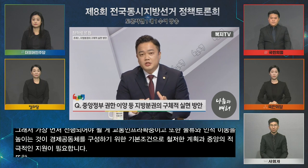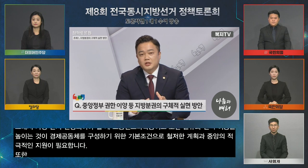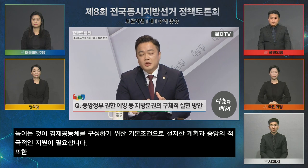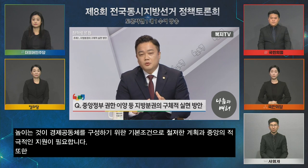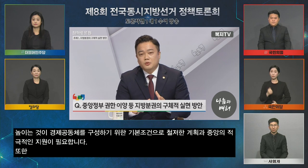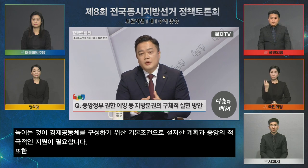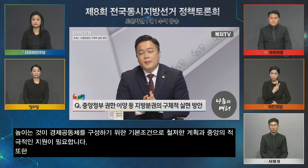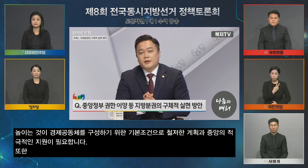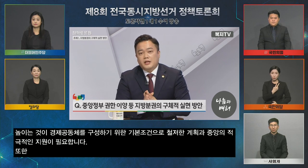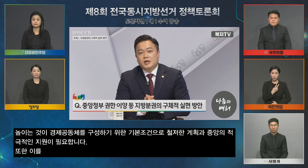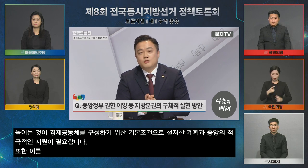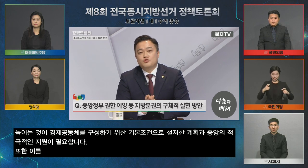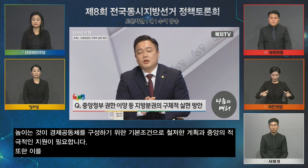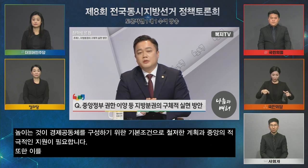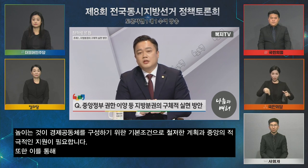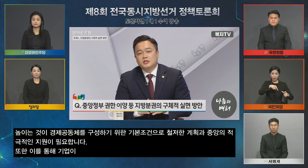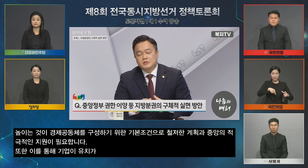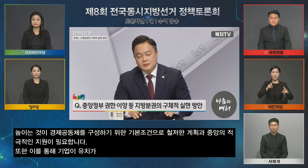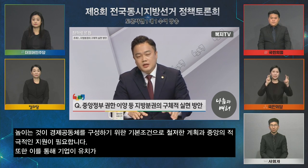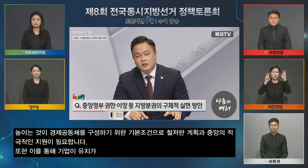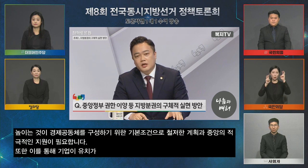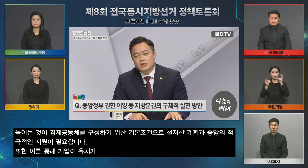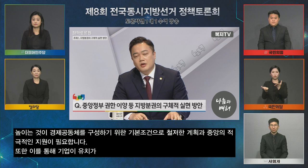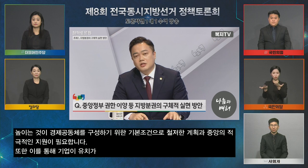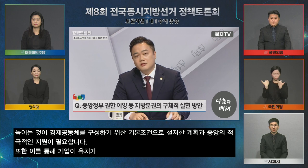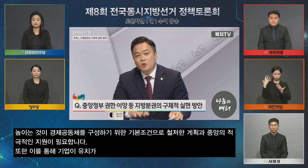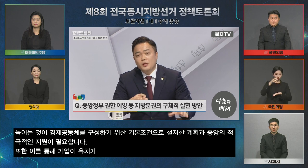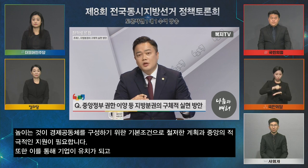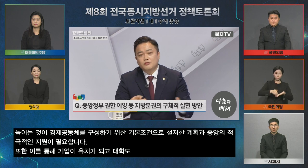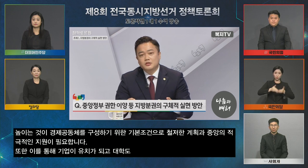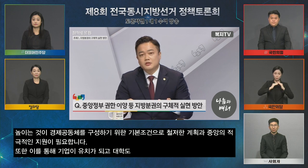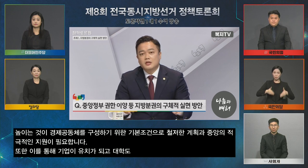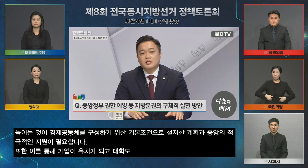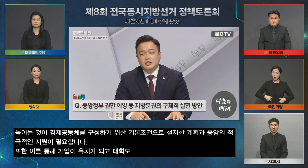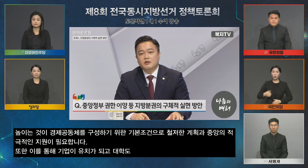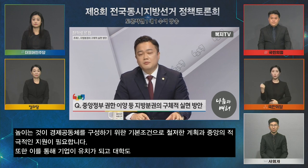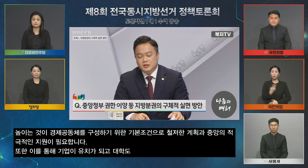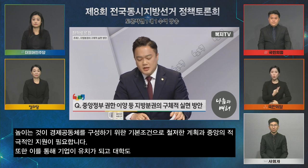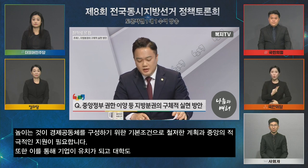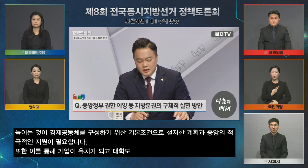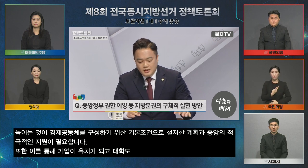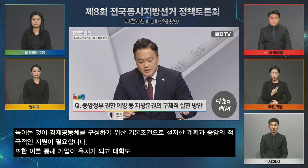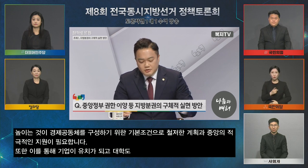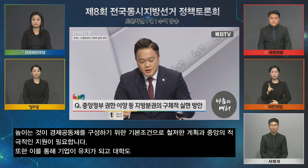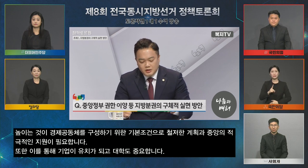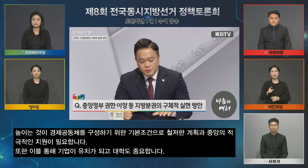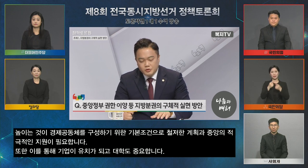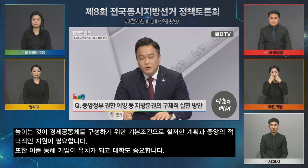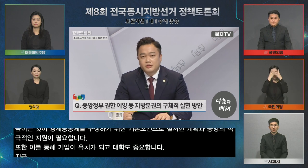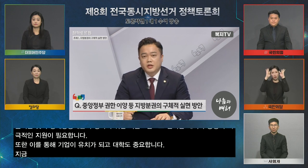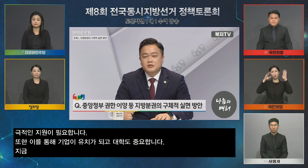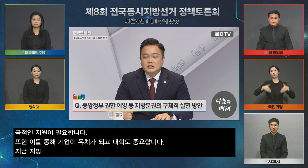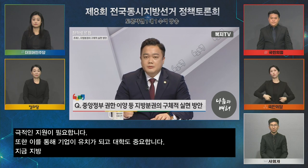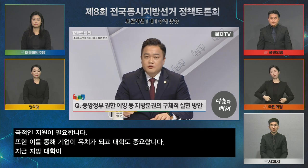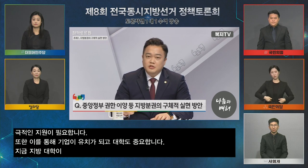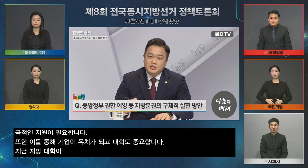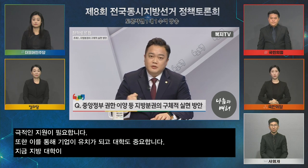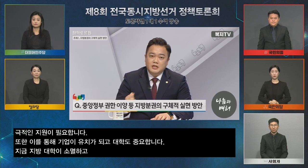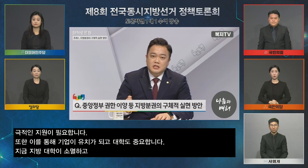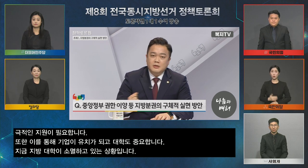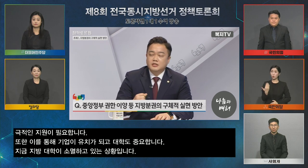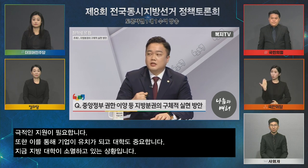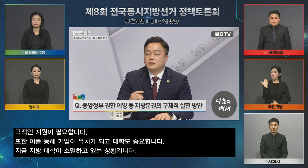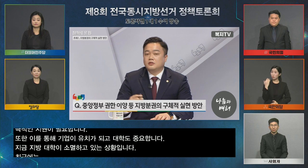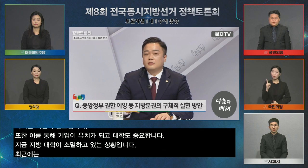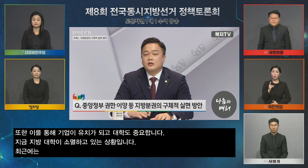기업이 유치가 되고 대학도 중요합니다. 지금 지방 대학이 굉장히 소멸하고 있는 상황입니다. 최근에 서울대를 지방으로